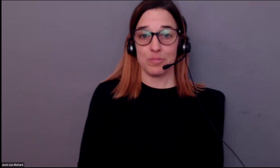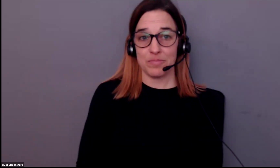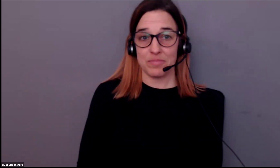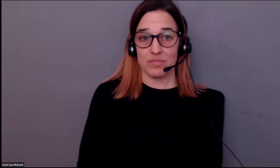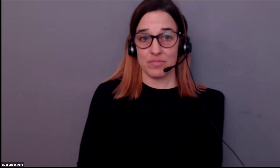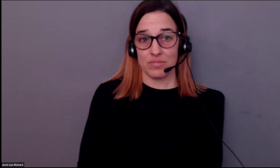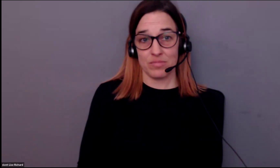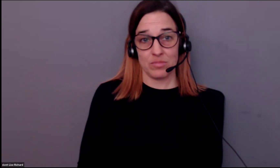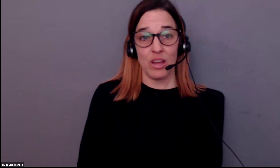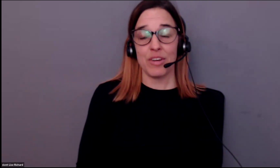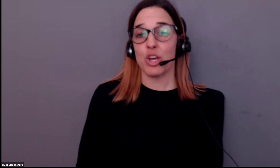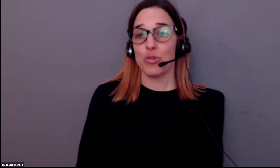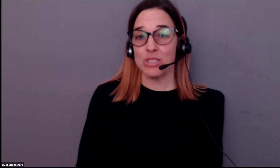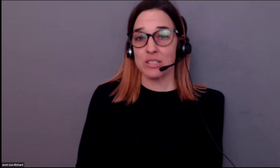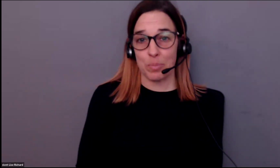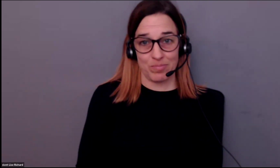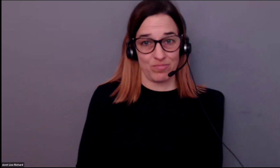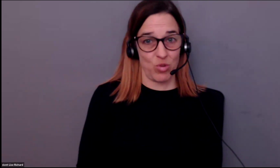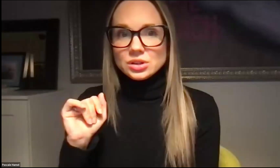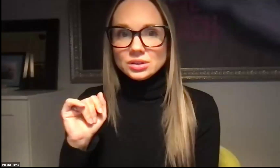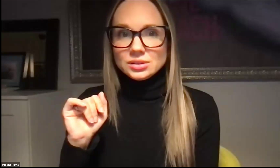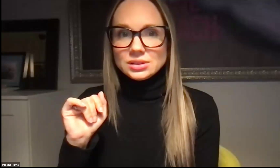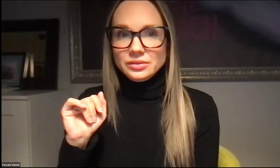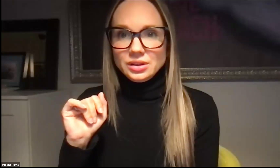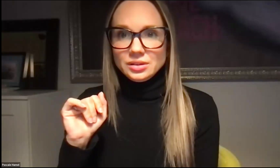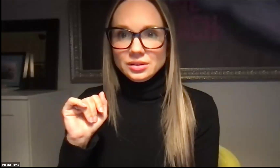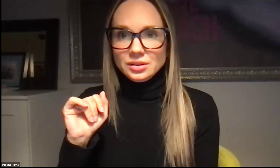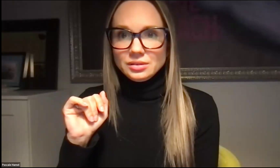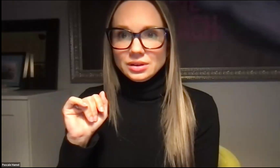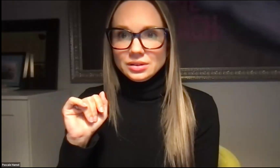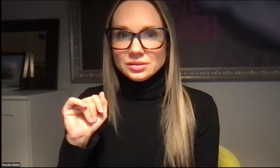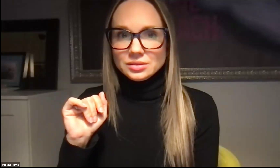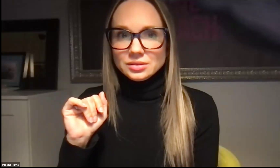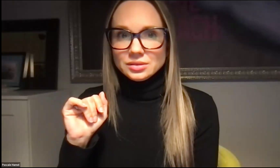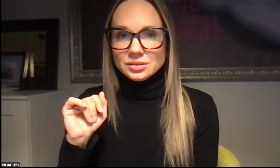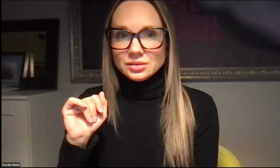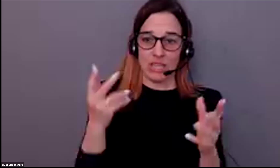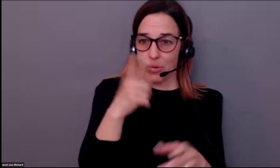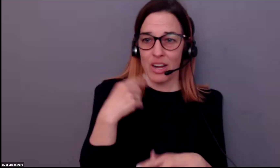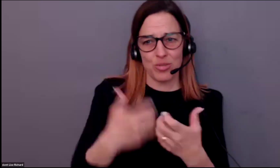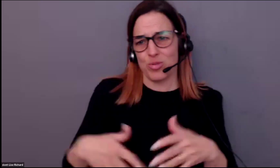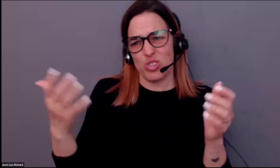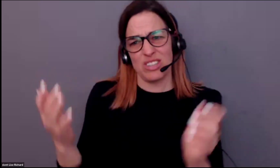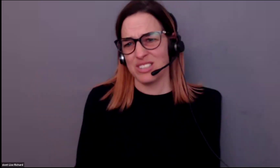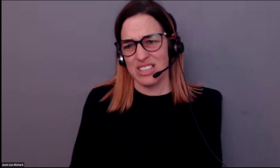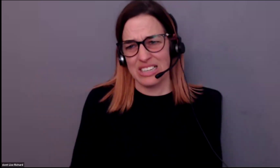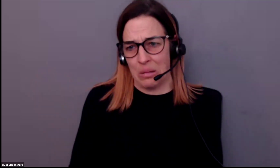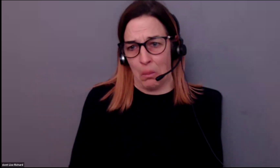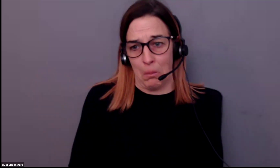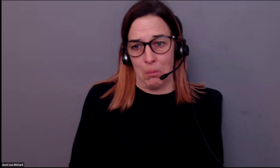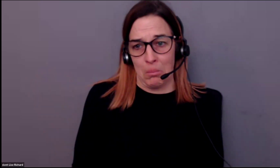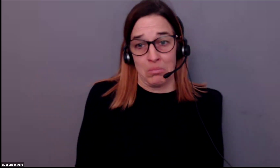On va essayer. OK, Est-ce que là, vas-y. ça On va fonctionne, essayer de Sylvie? voir si ça fonctionne, Oui. là. Ah, ça n'a pas l'air de